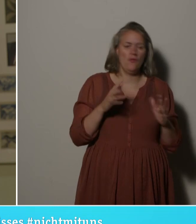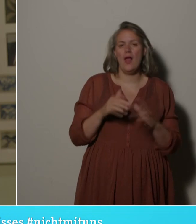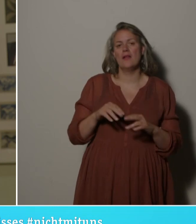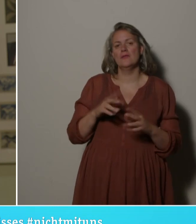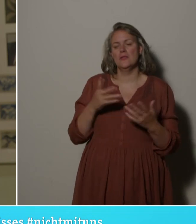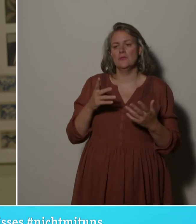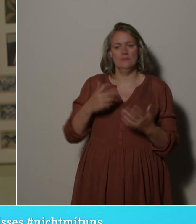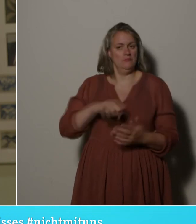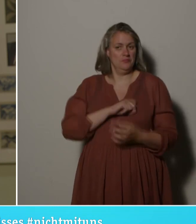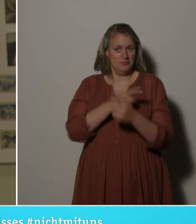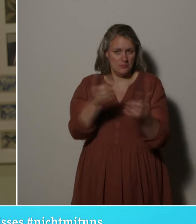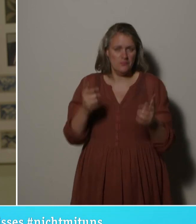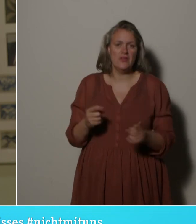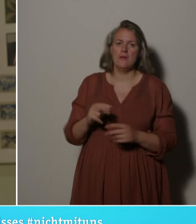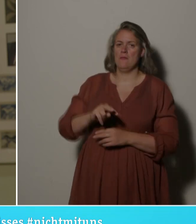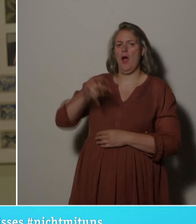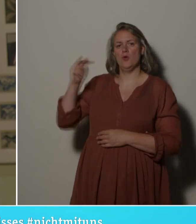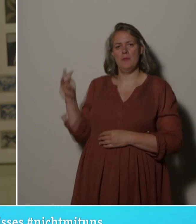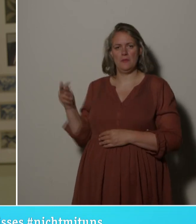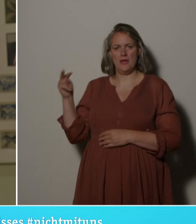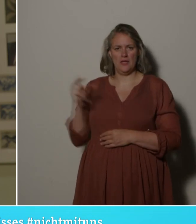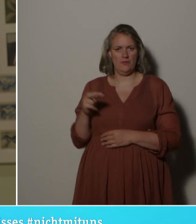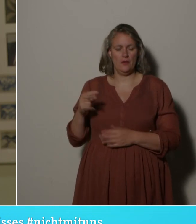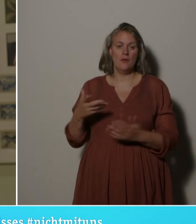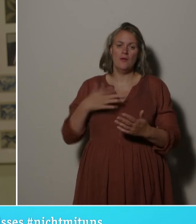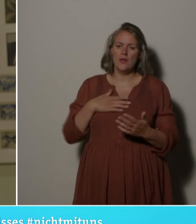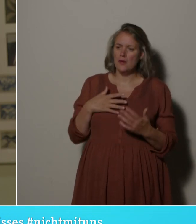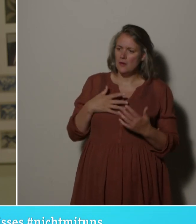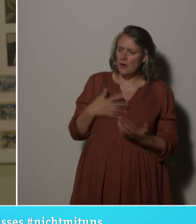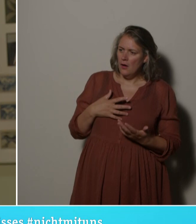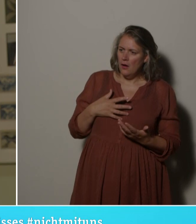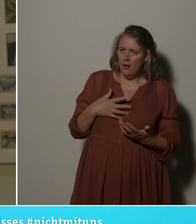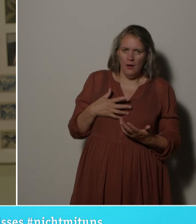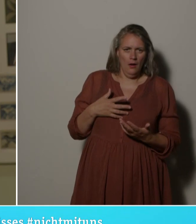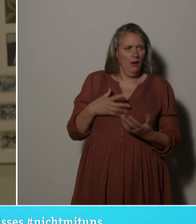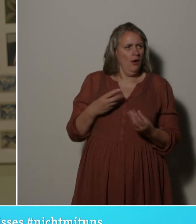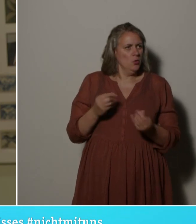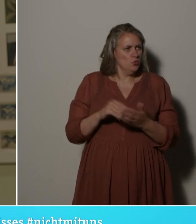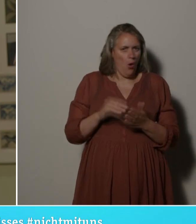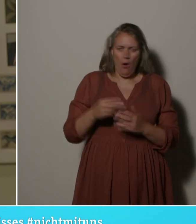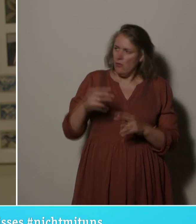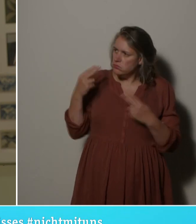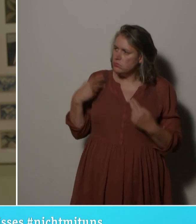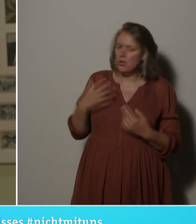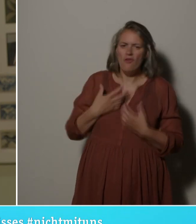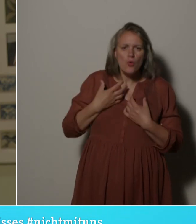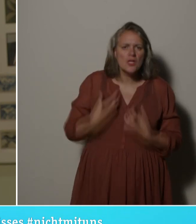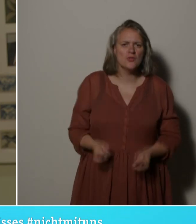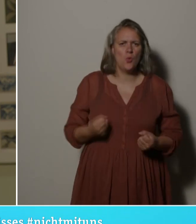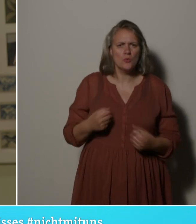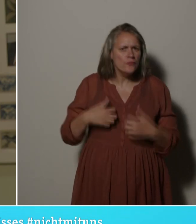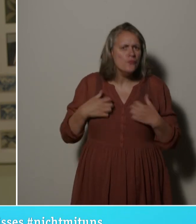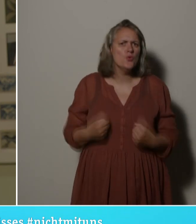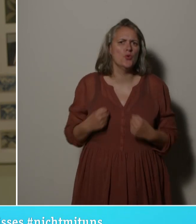zu bekommen. Was bei uns zurückbleibt, ist vor allem Frustration und Wut. Frustration, dass die Stadt es nicht schafft,